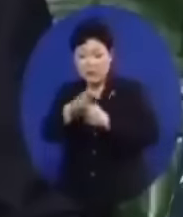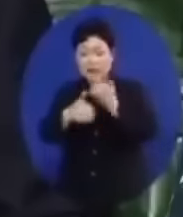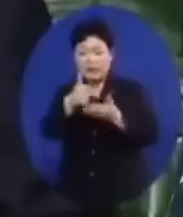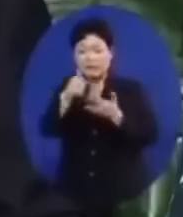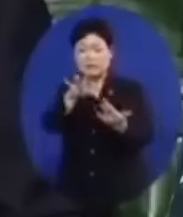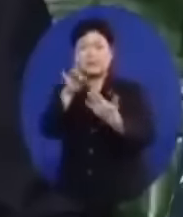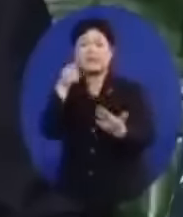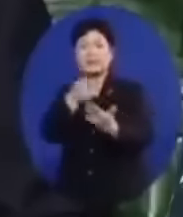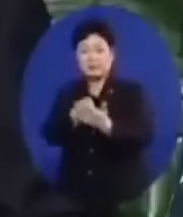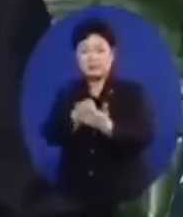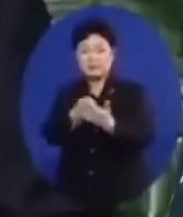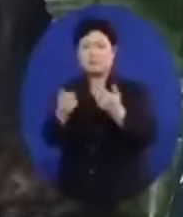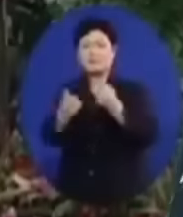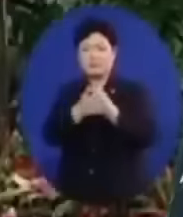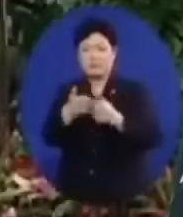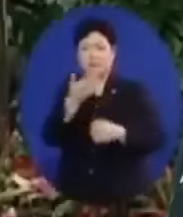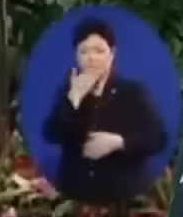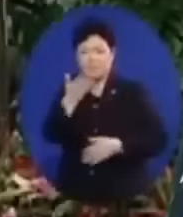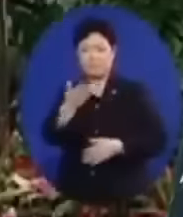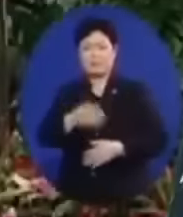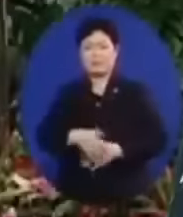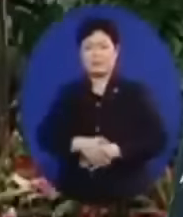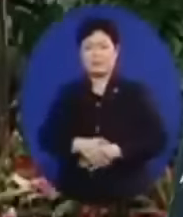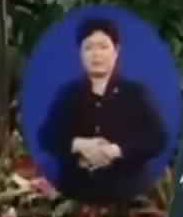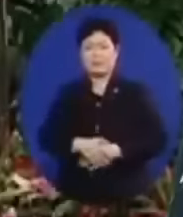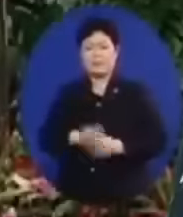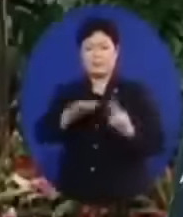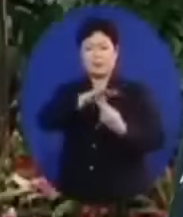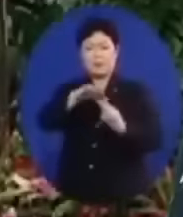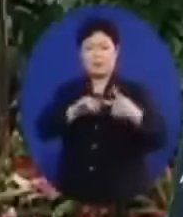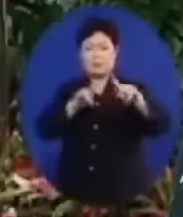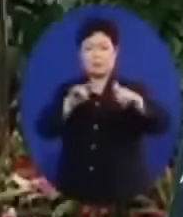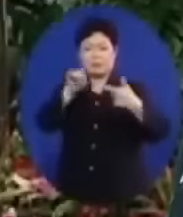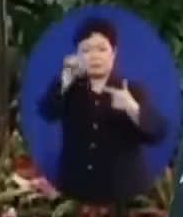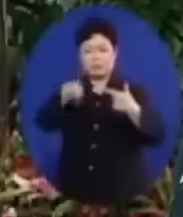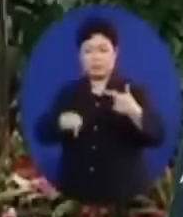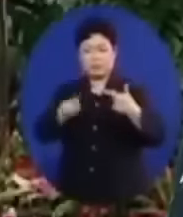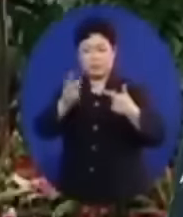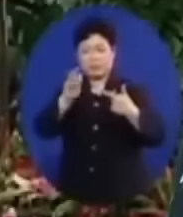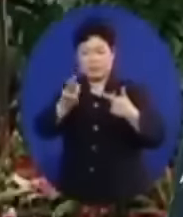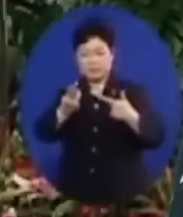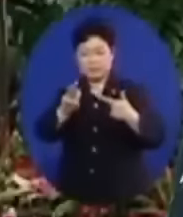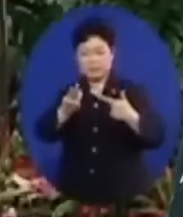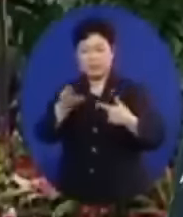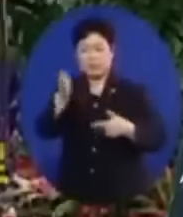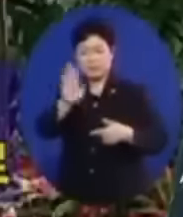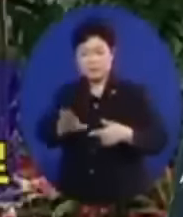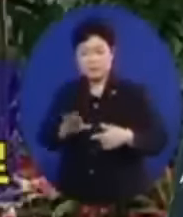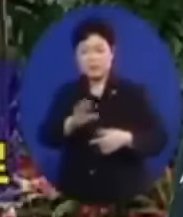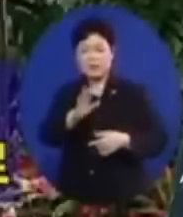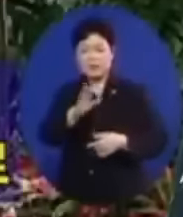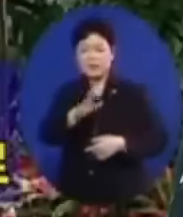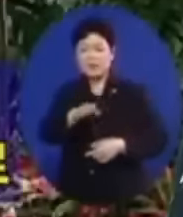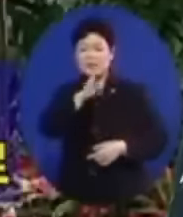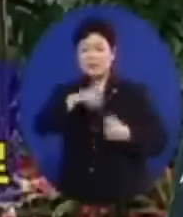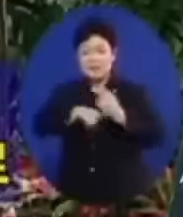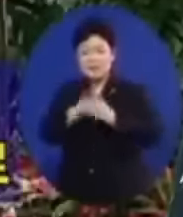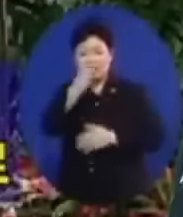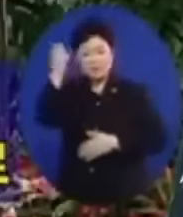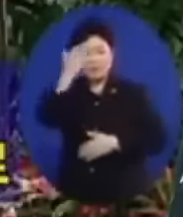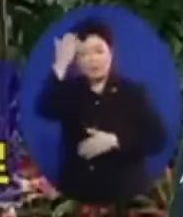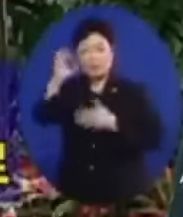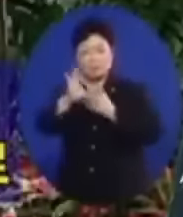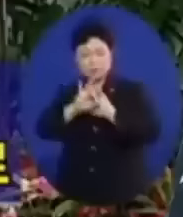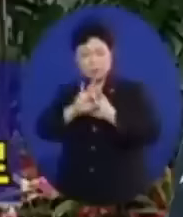주셨기 때문에 하나님 자녀가 된 것입니다. 요한복음 16장 13절에 그러나 진리의 성령이 오시면 그가